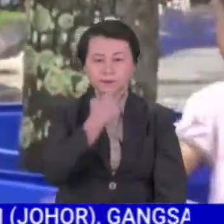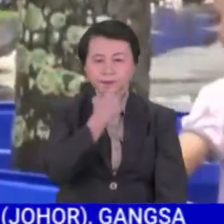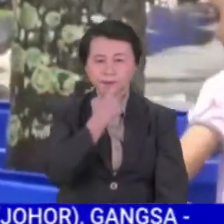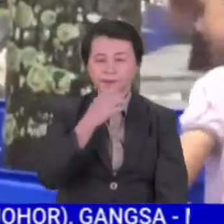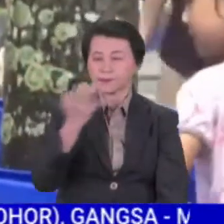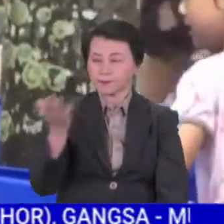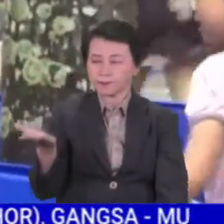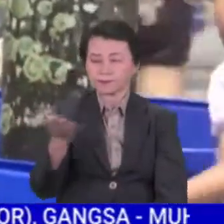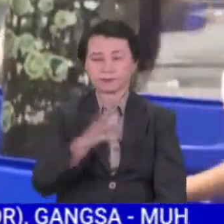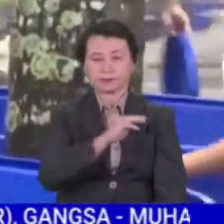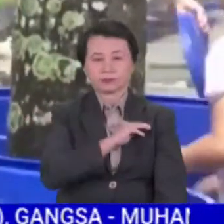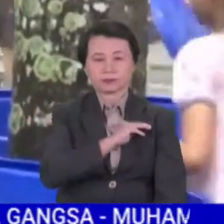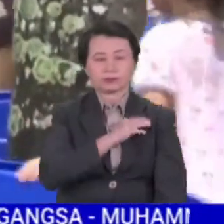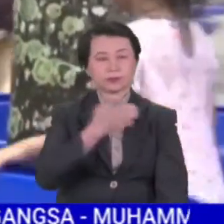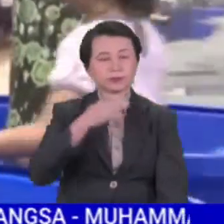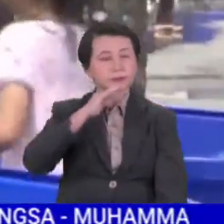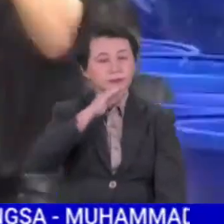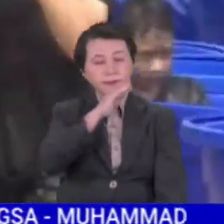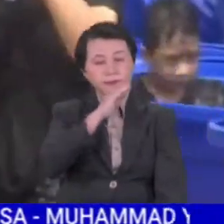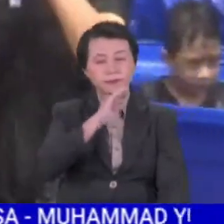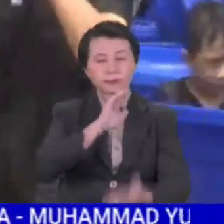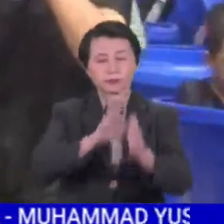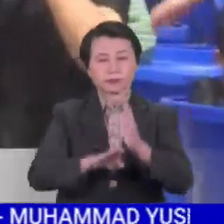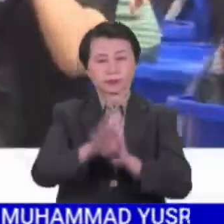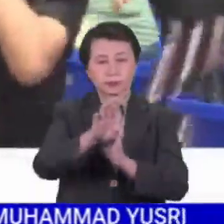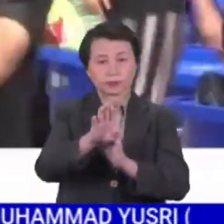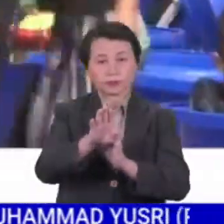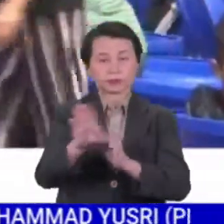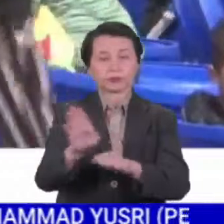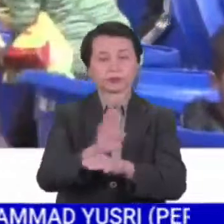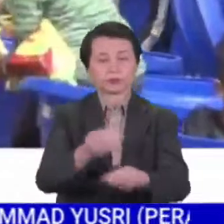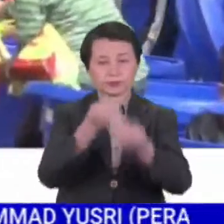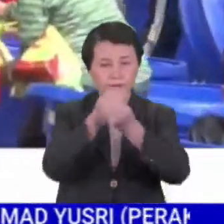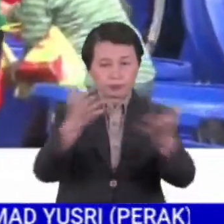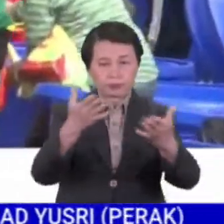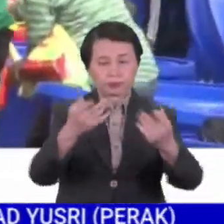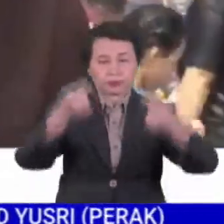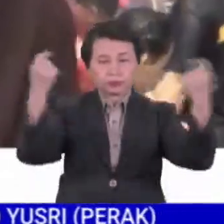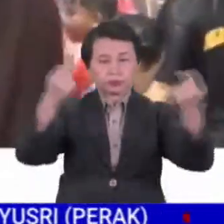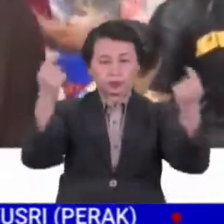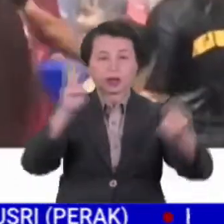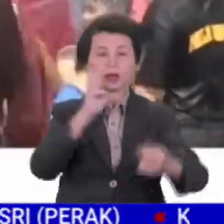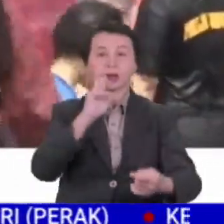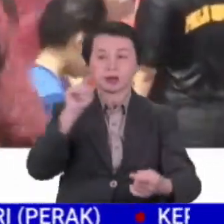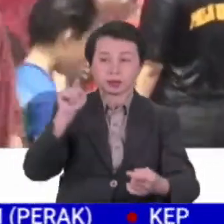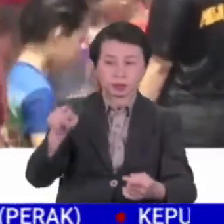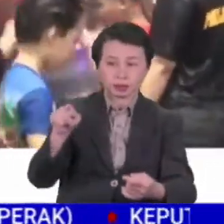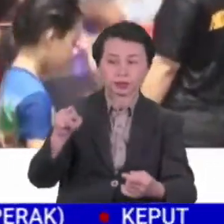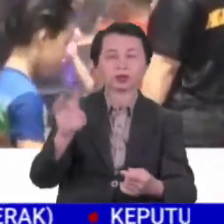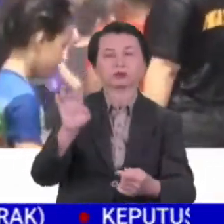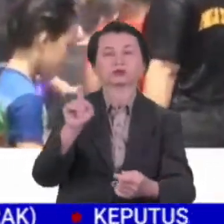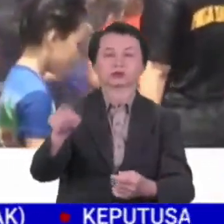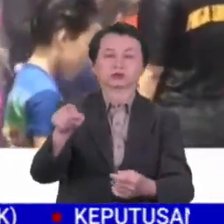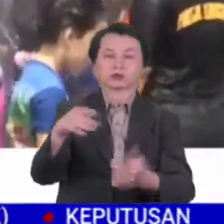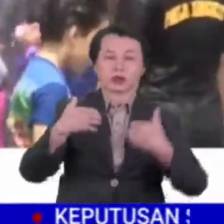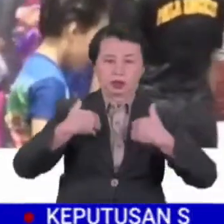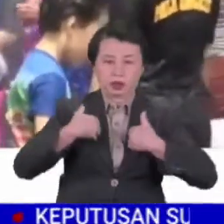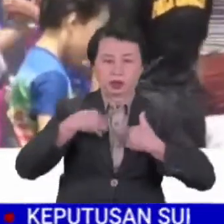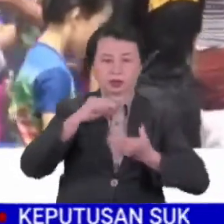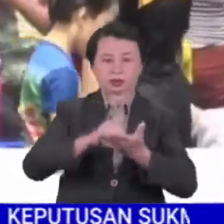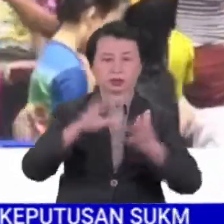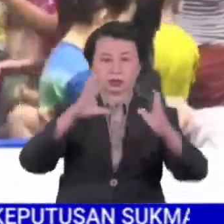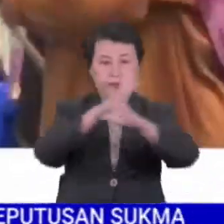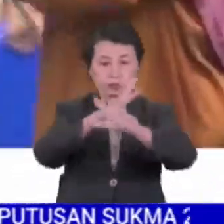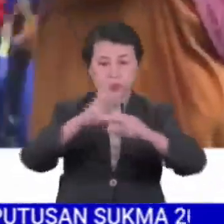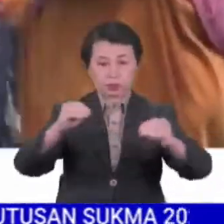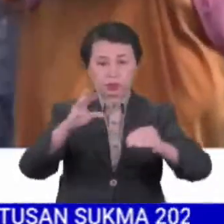Beliau yang juga Menteri Belia Sukan dan Pembangunan Usahawan memberitahu Festival Air ini merupakan satu-satunya yang diadakan di